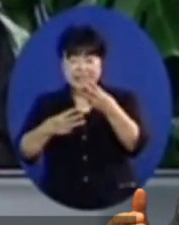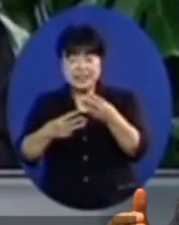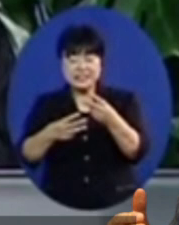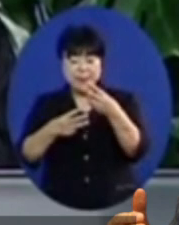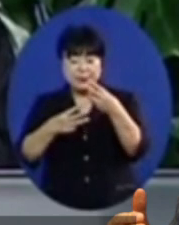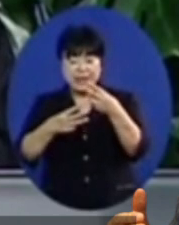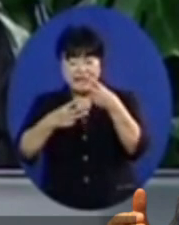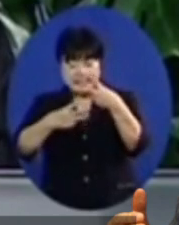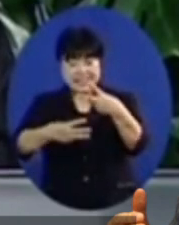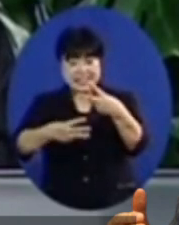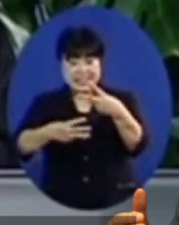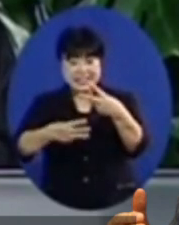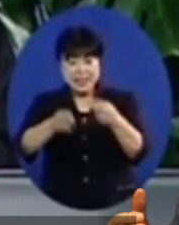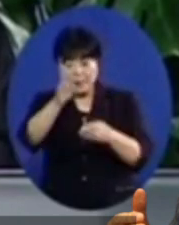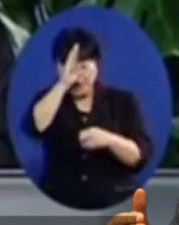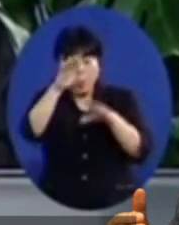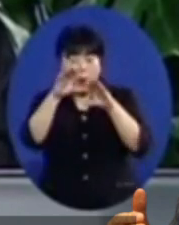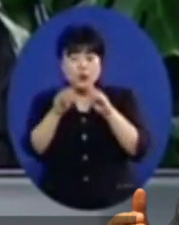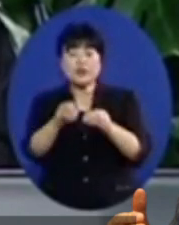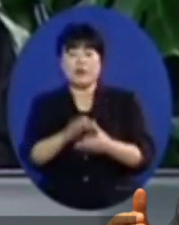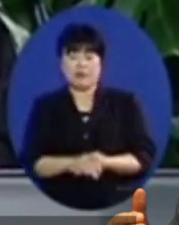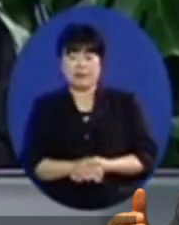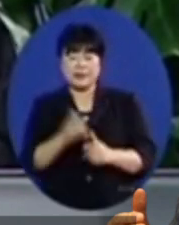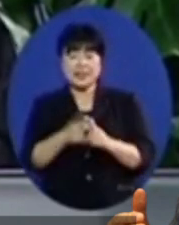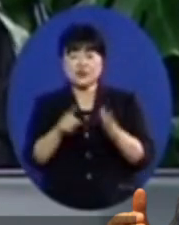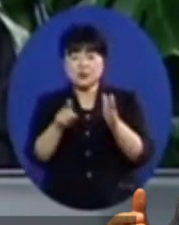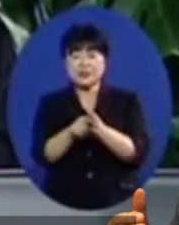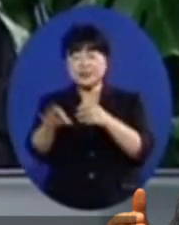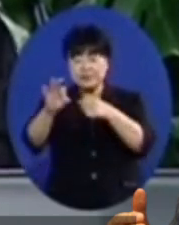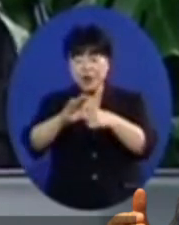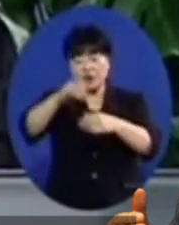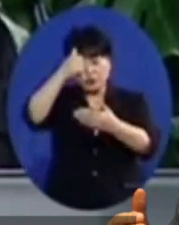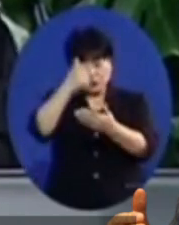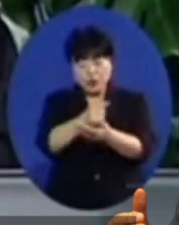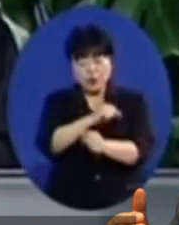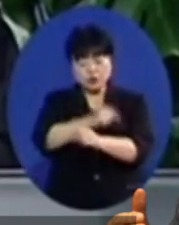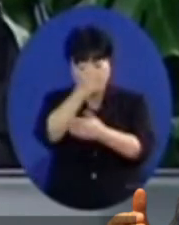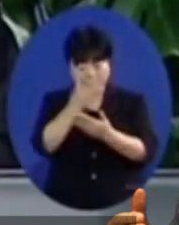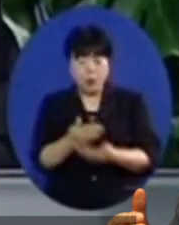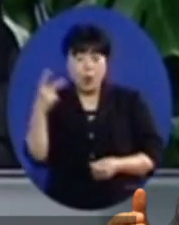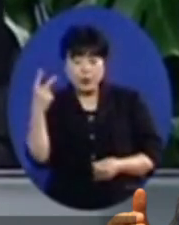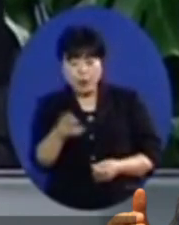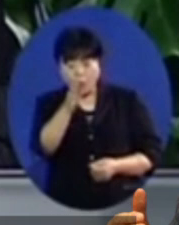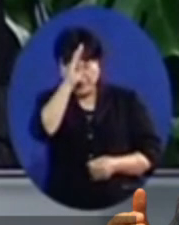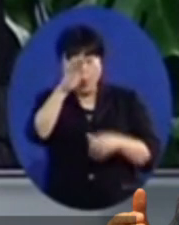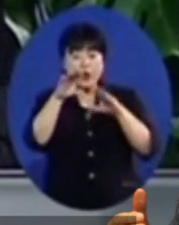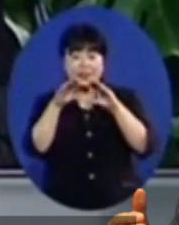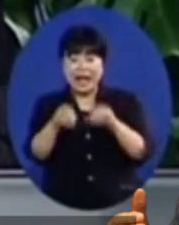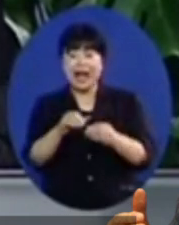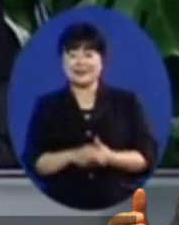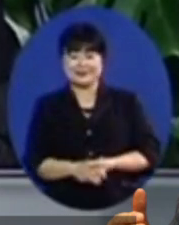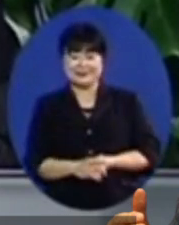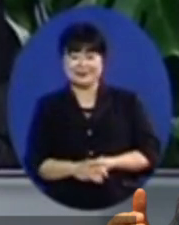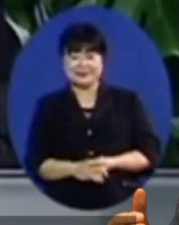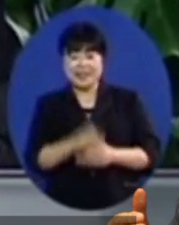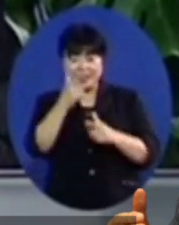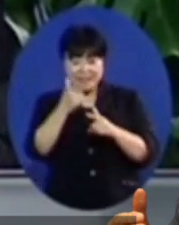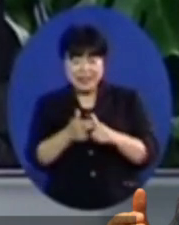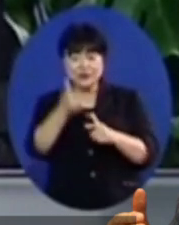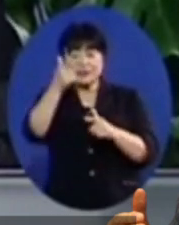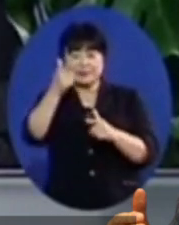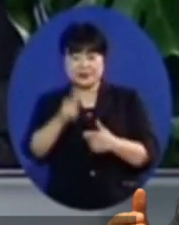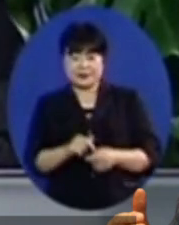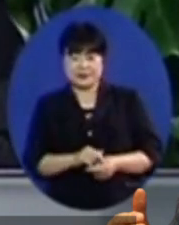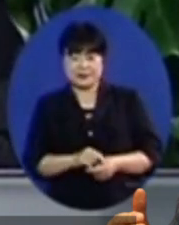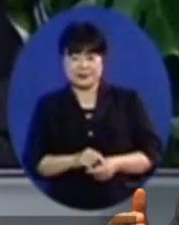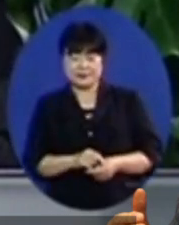것입니다. 그러므로 오늘날 우리가 예수 믿으면 죄만 용서받을 뿐 아니라 병이 나아요. 예수님은